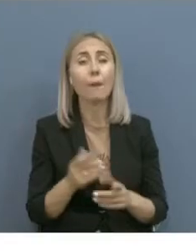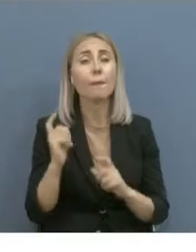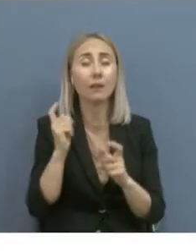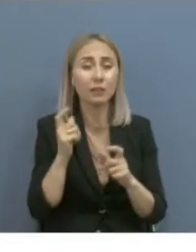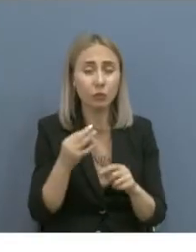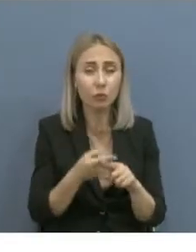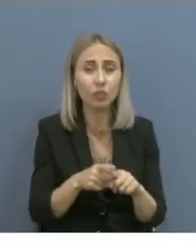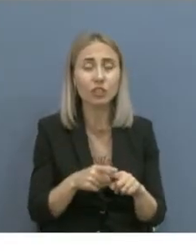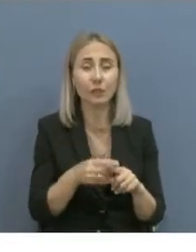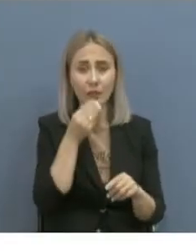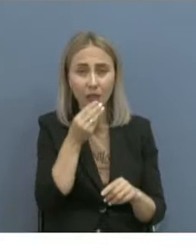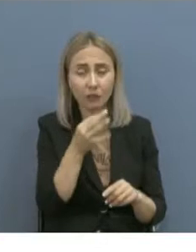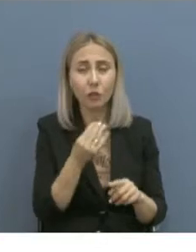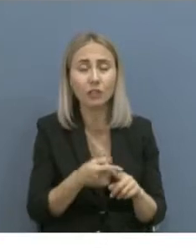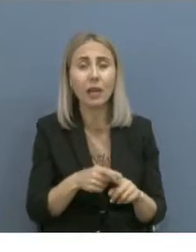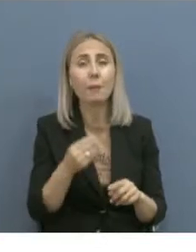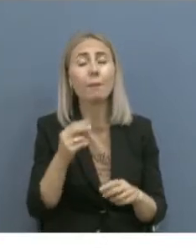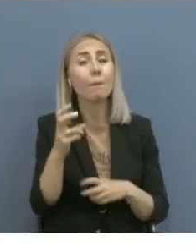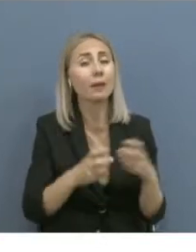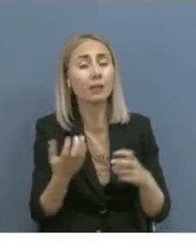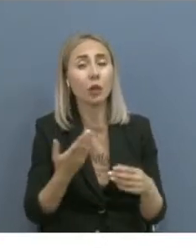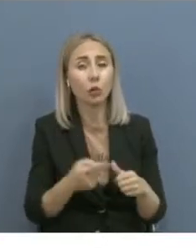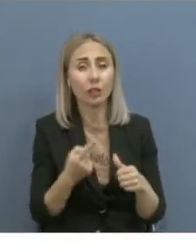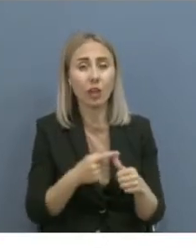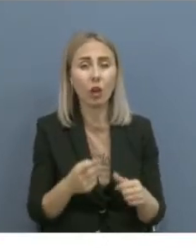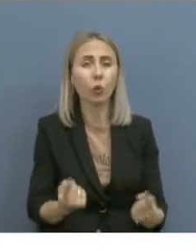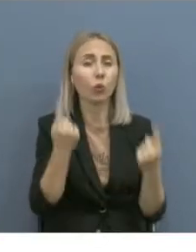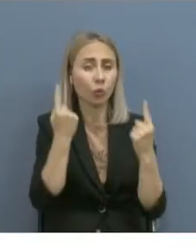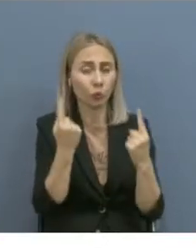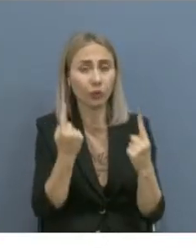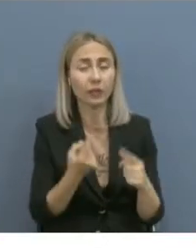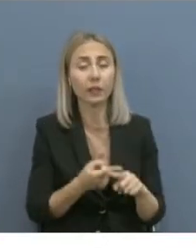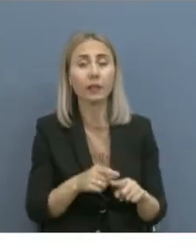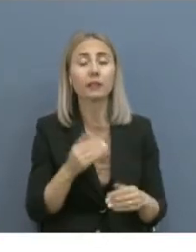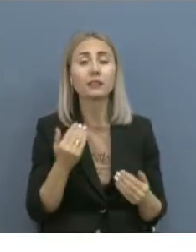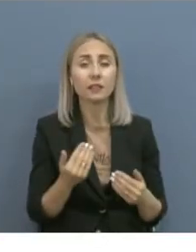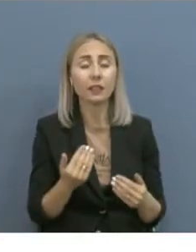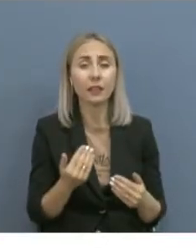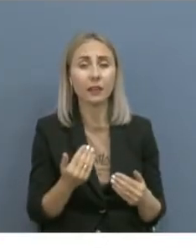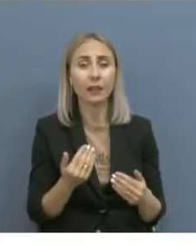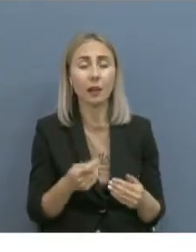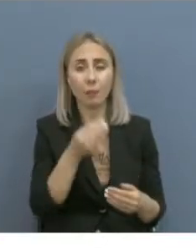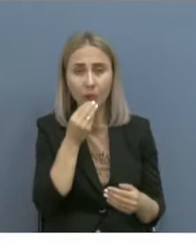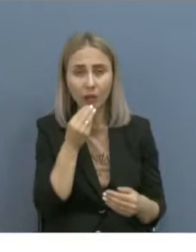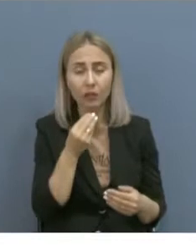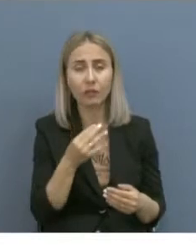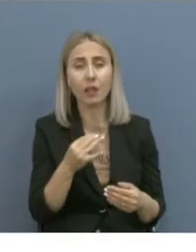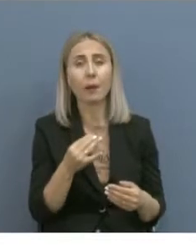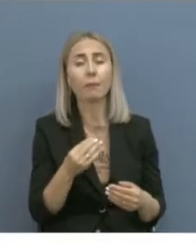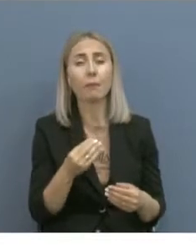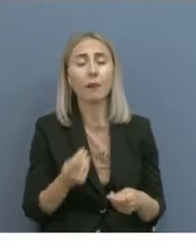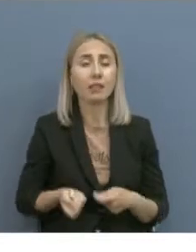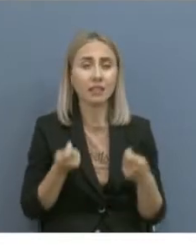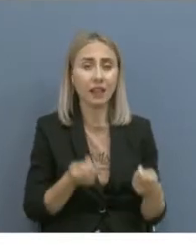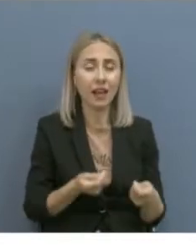беру, тұрмыстық химиялық, санитарлық заттар өндіретін кәсіпорындар енгізілді. Субсидиялау кезінде кәсіпорындар берілетін сыйақы